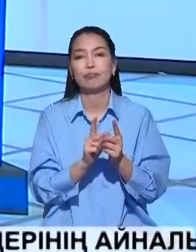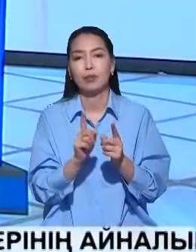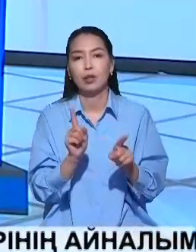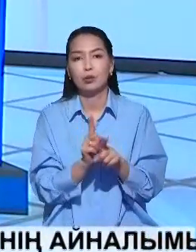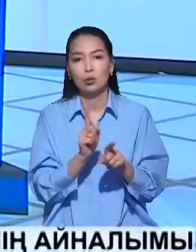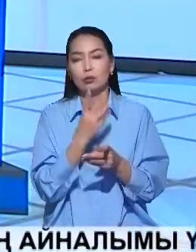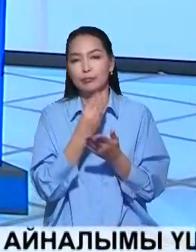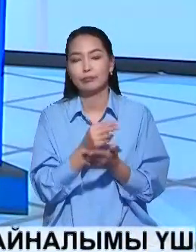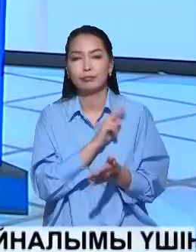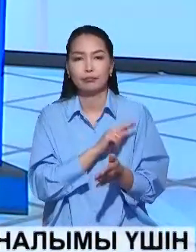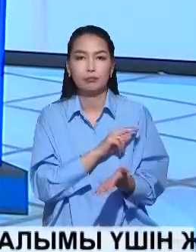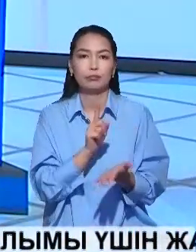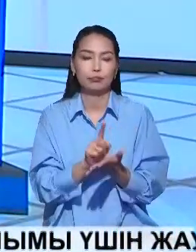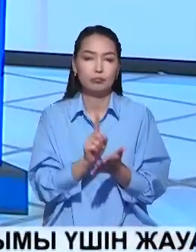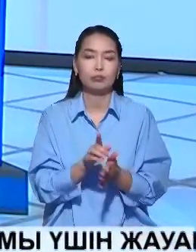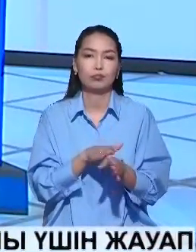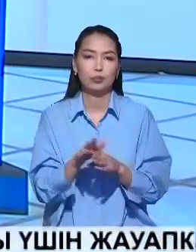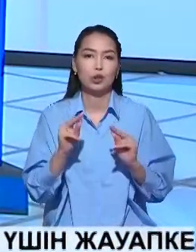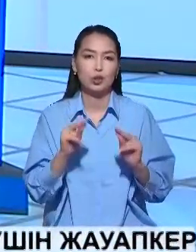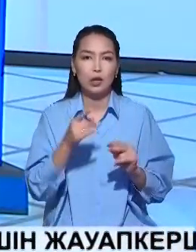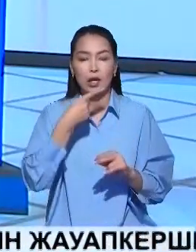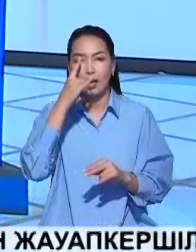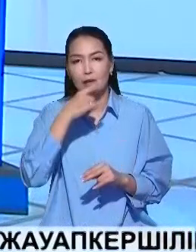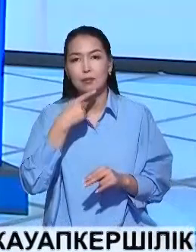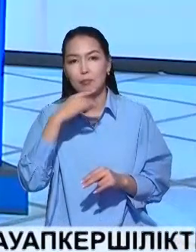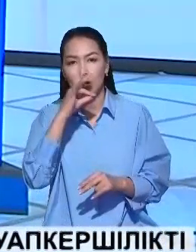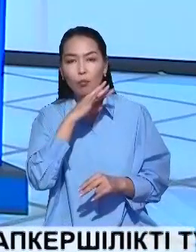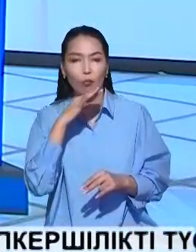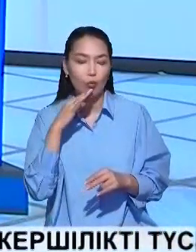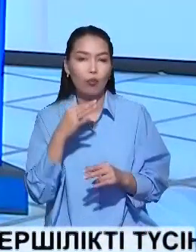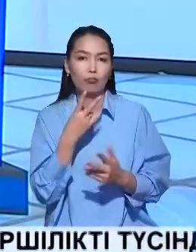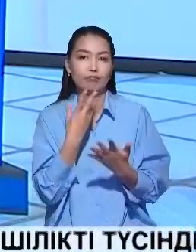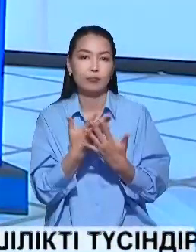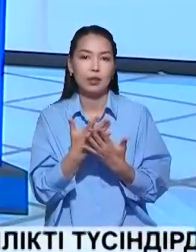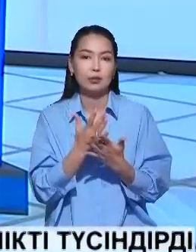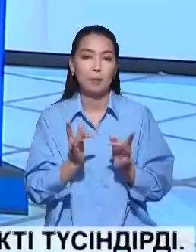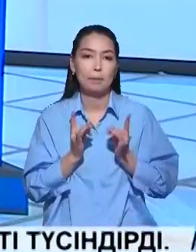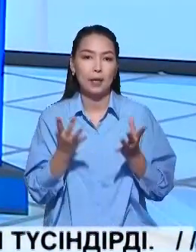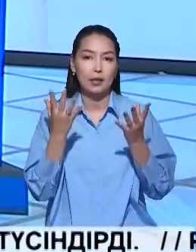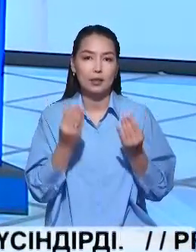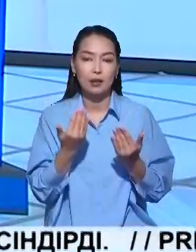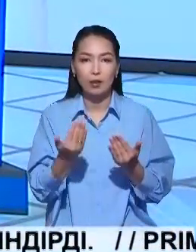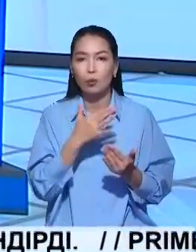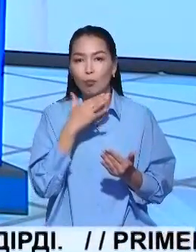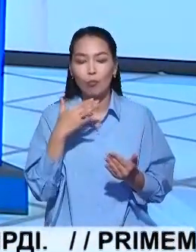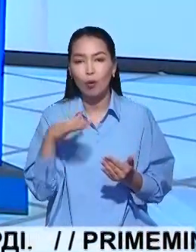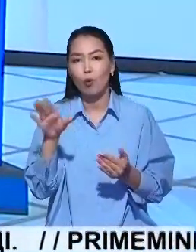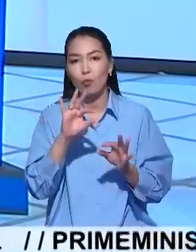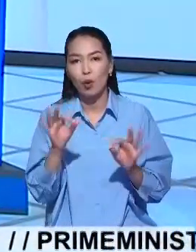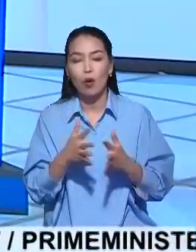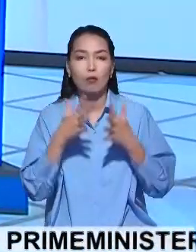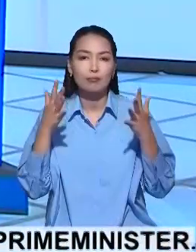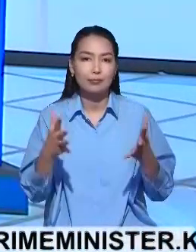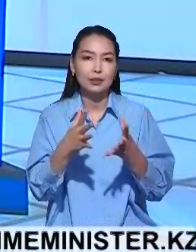адалдық танытқан Қазақ полициясы абырой биігінен көрініп келеді. Мереке қарсаңында тілшілеріміз көпке үлгі болған үлкен әулетке арнайы